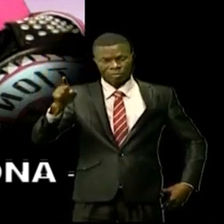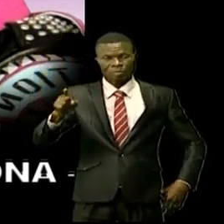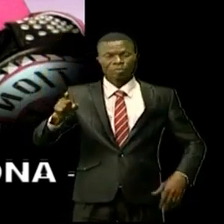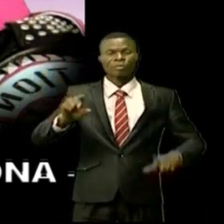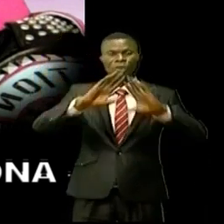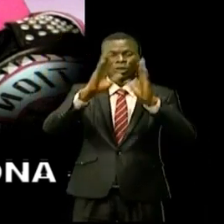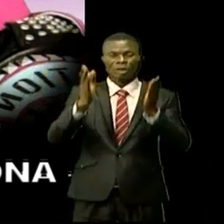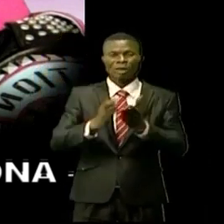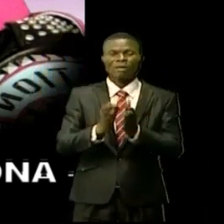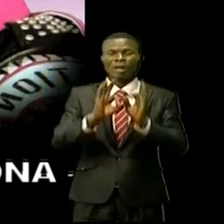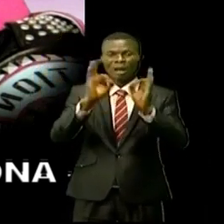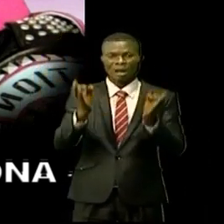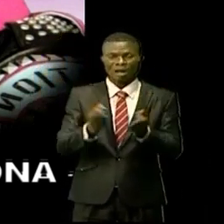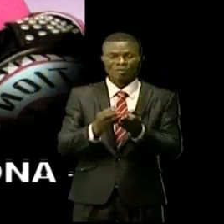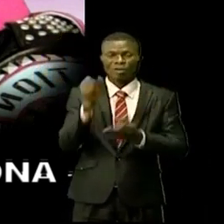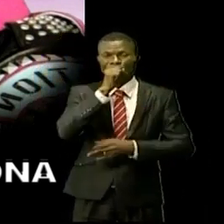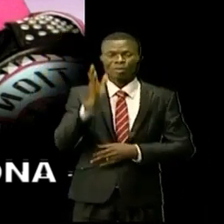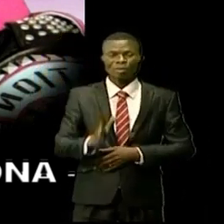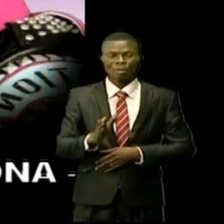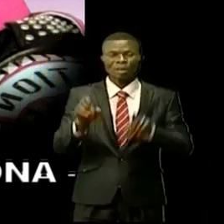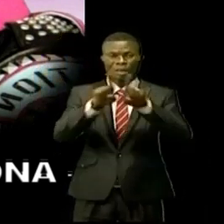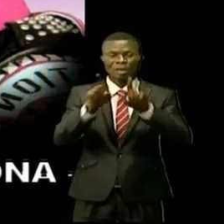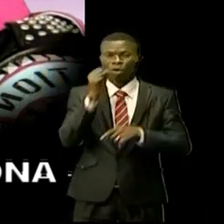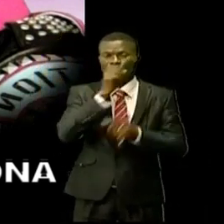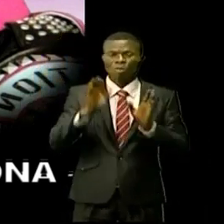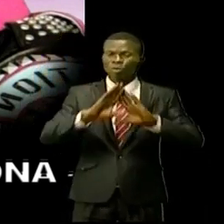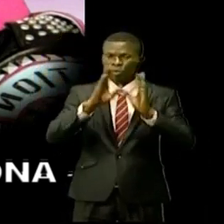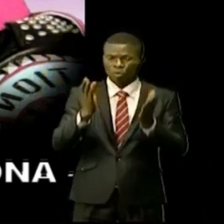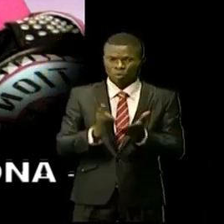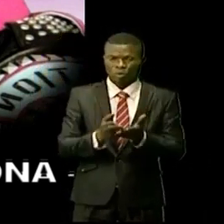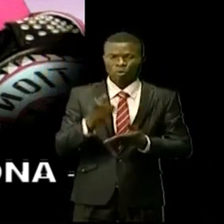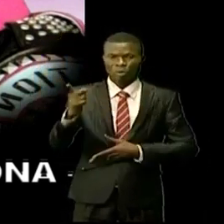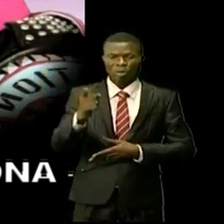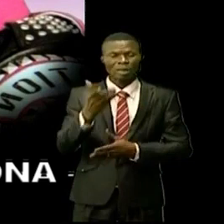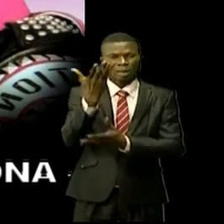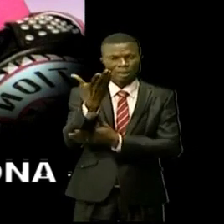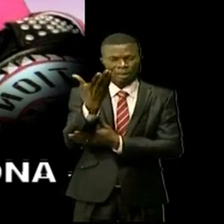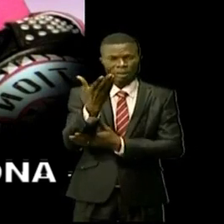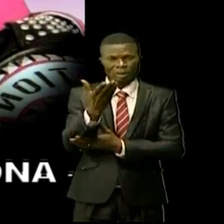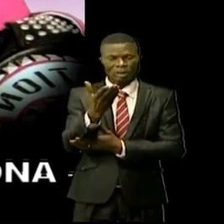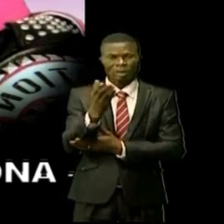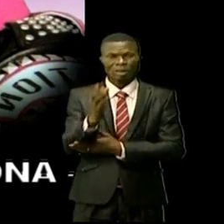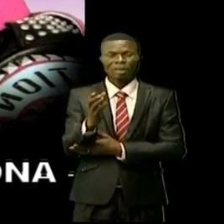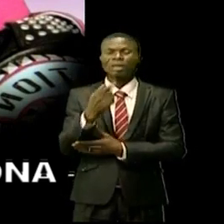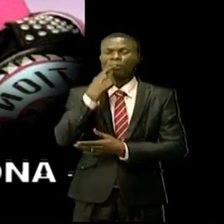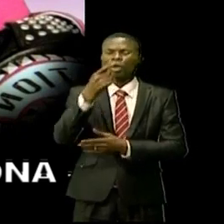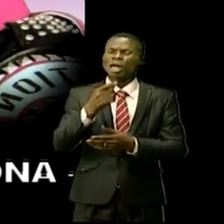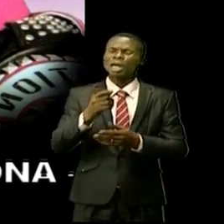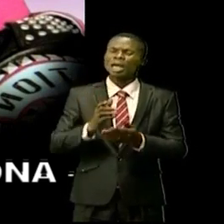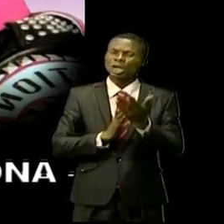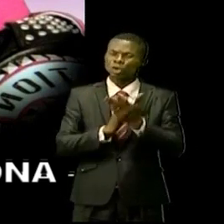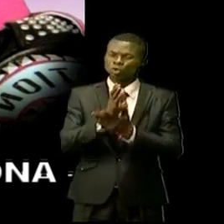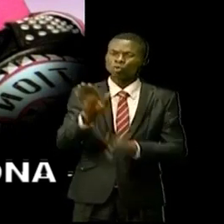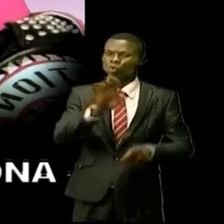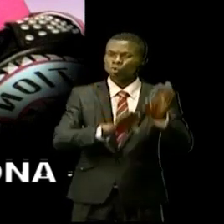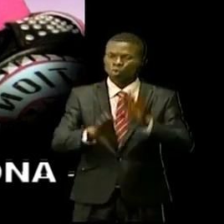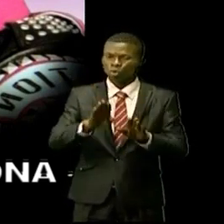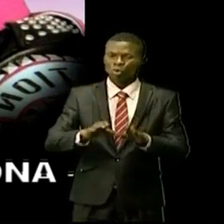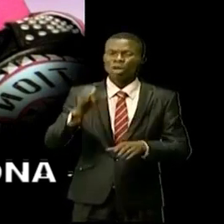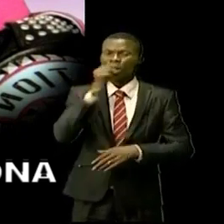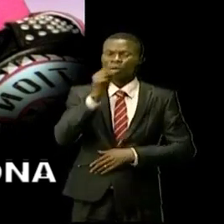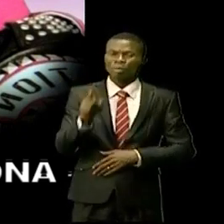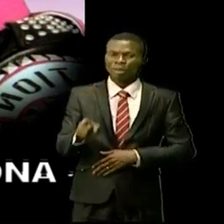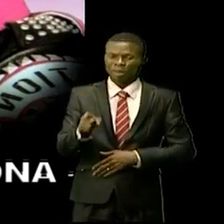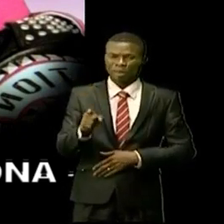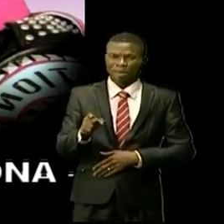la famille, les artistes ainsi que les mélomanes quinois sont priés de rendre un hommage mérité à ce digne fils du pays